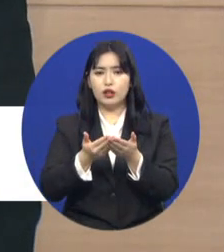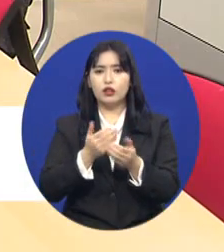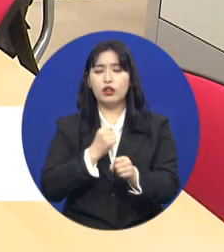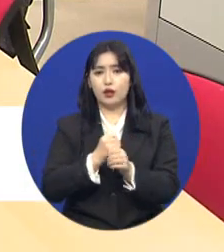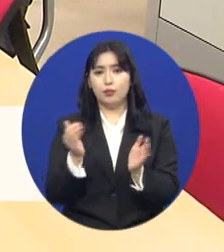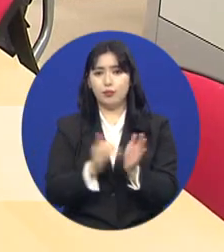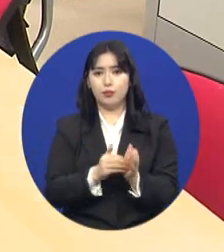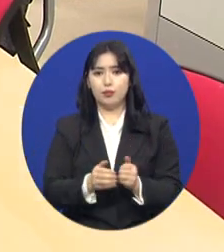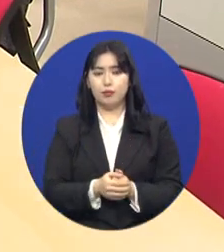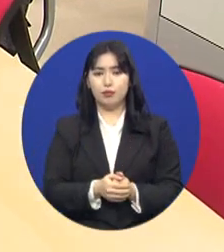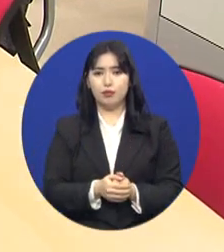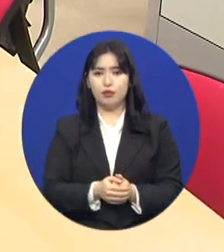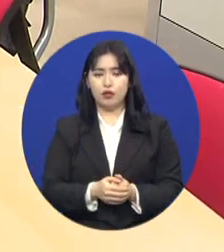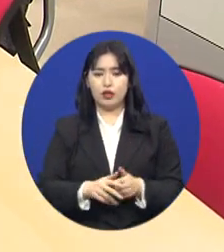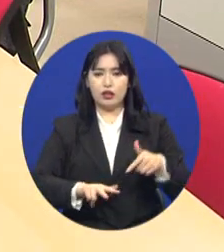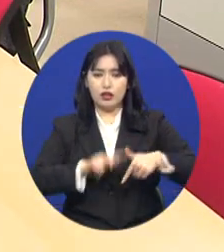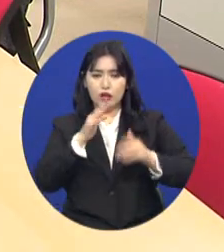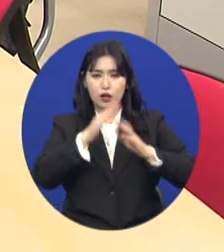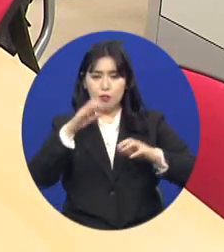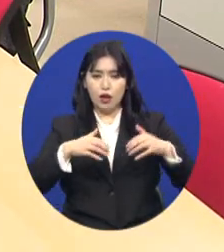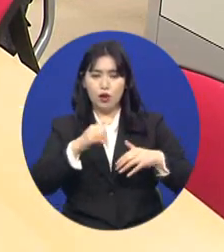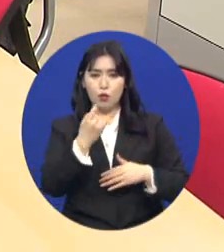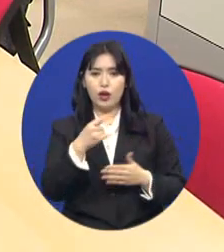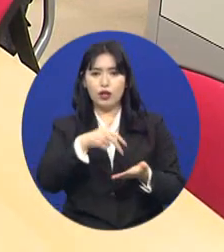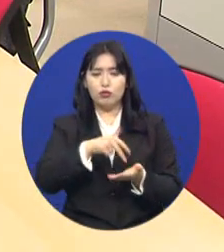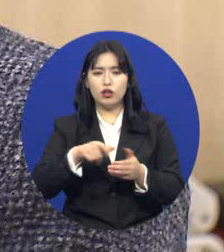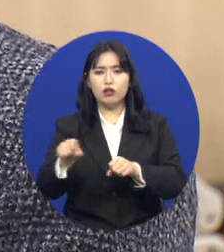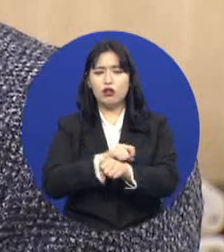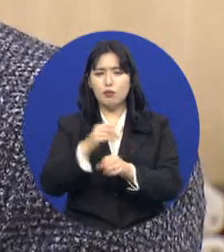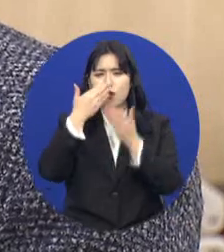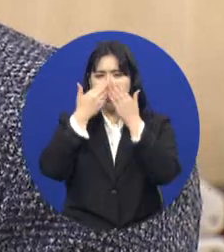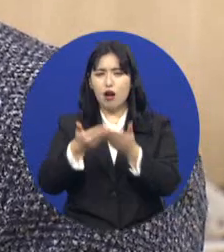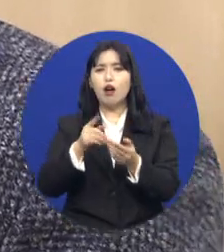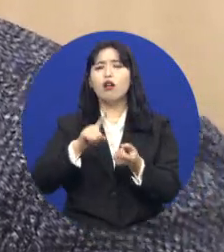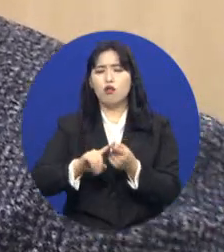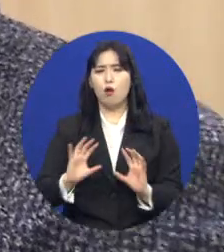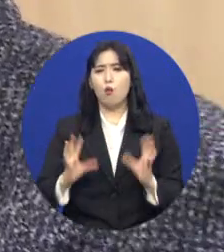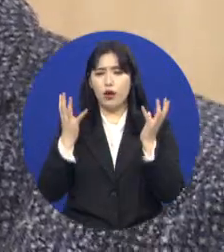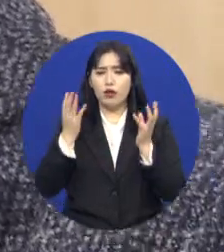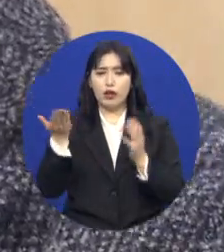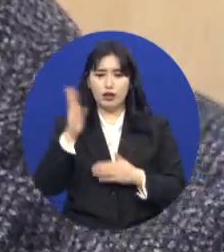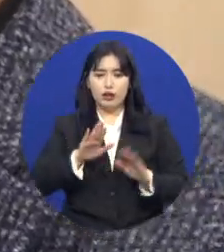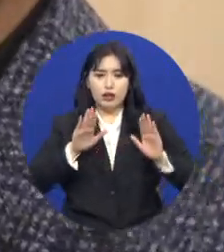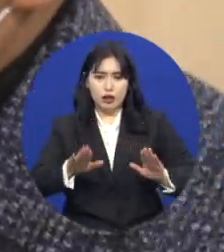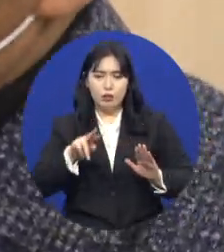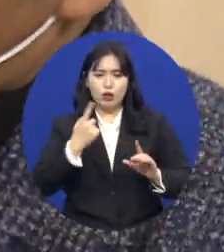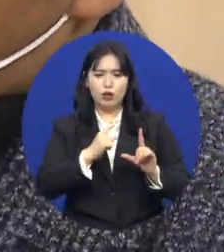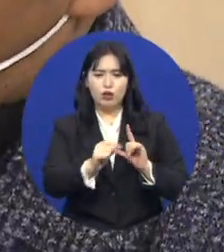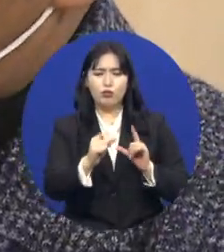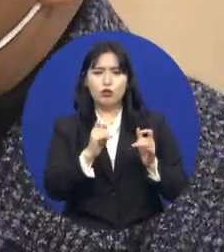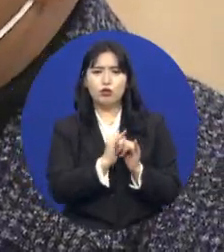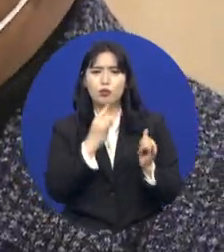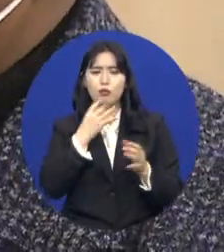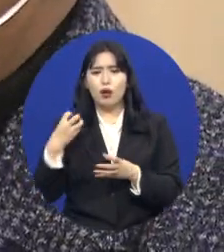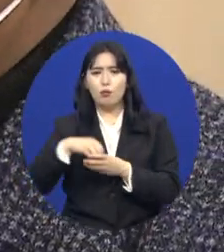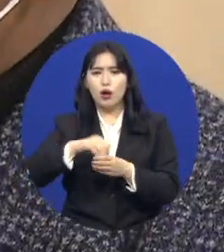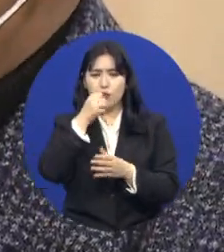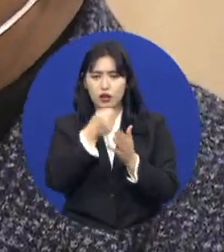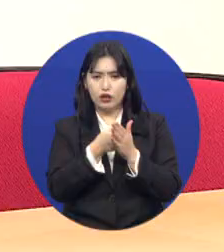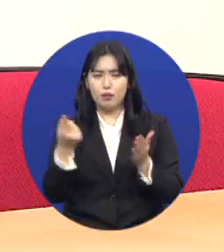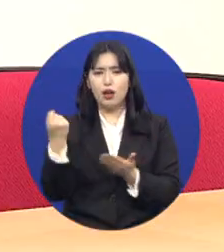실시하였습니다. 강정마을회는 특별사면을 환영하면서도 이번에도 일부 주민만 포함돼